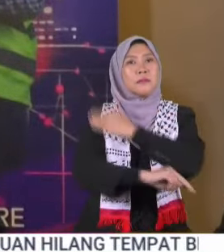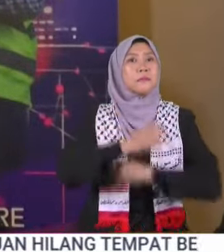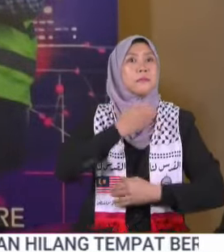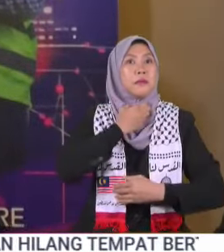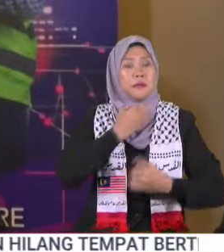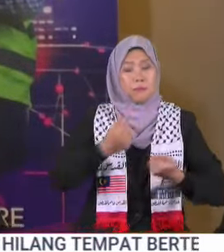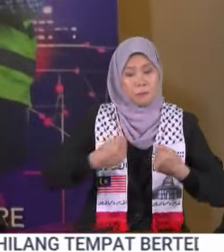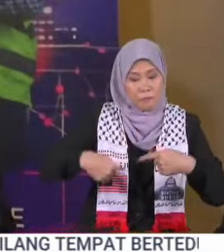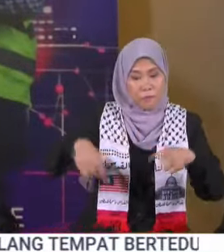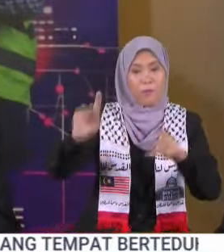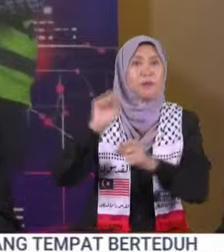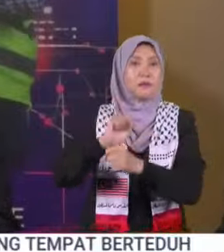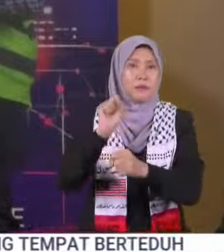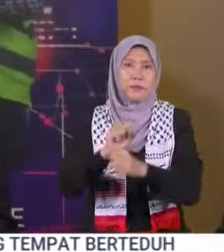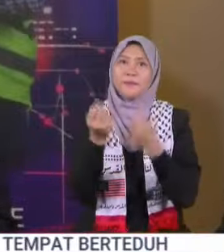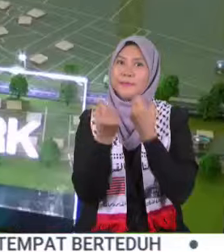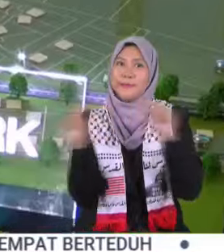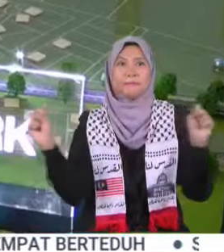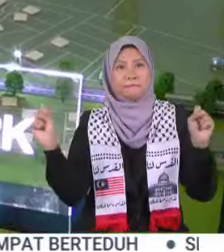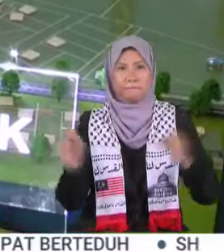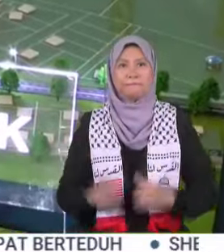peluang pekerjaan yang